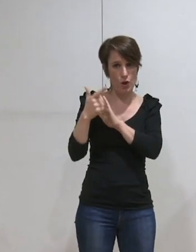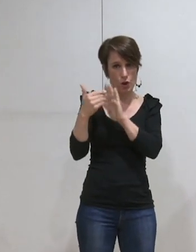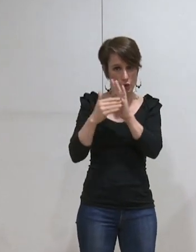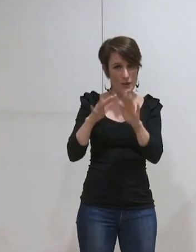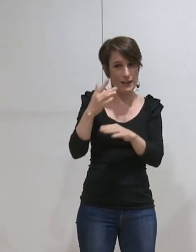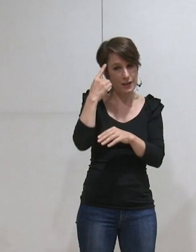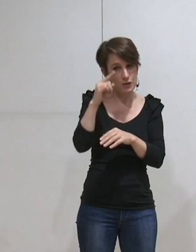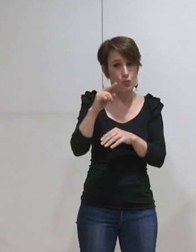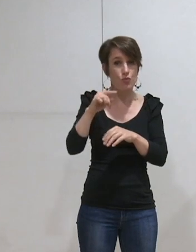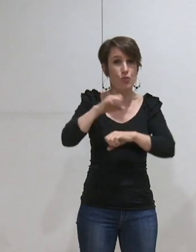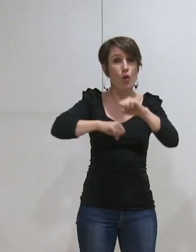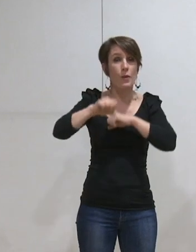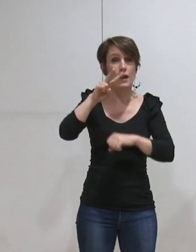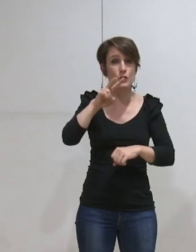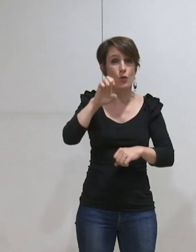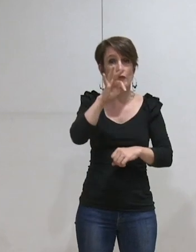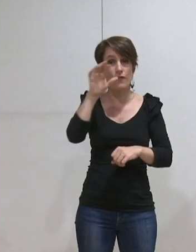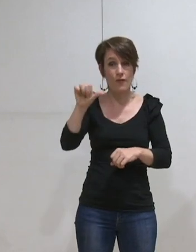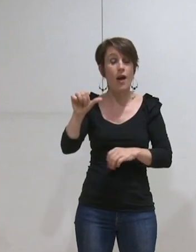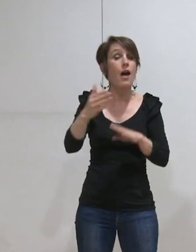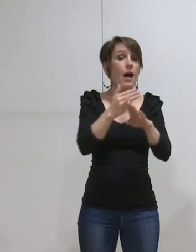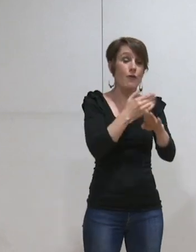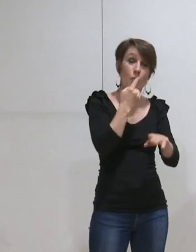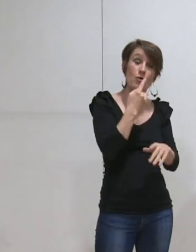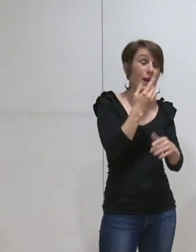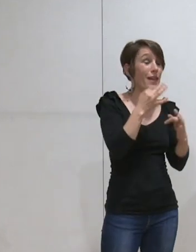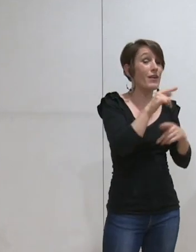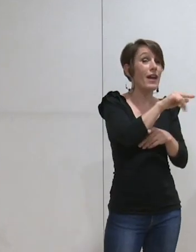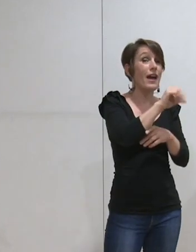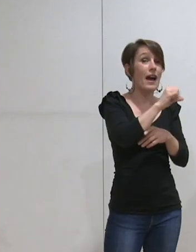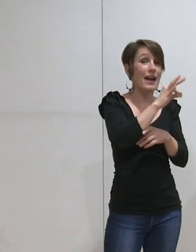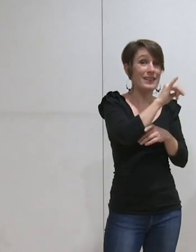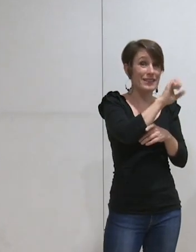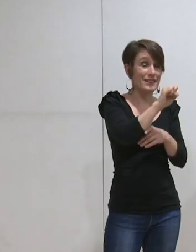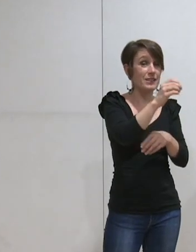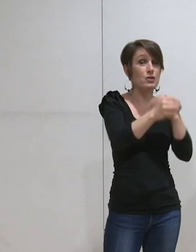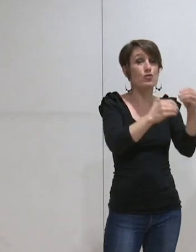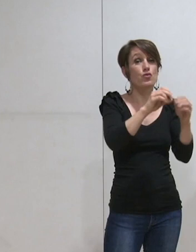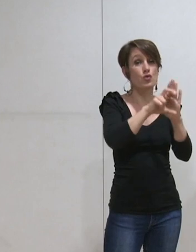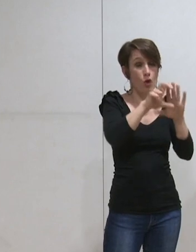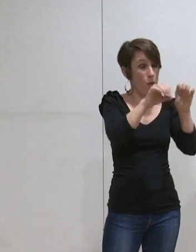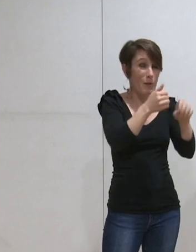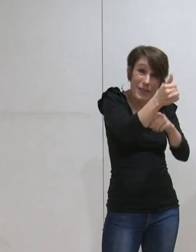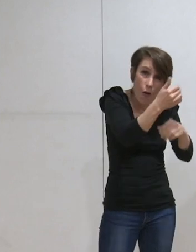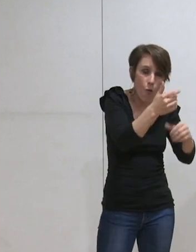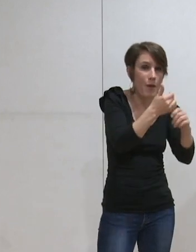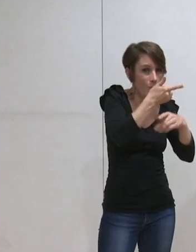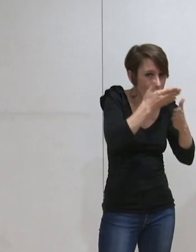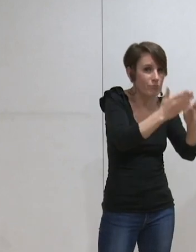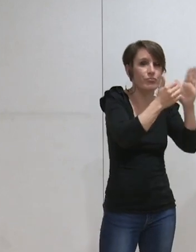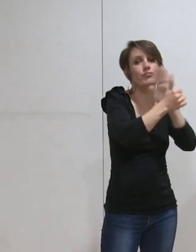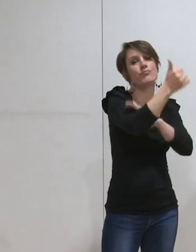parlais d'opération en maîtrise d'ouvrage propre des bailleurs existe aussi une production de logements sociaux en